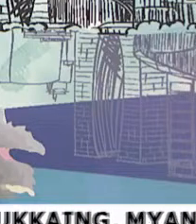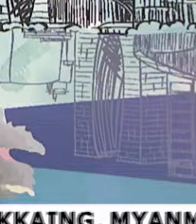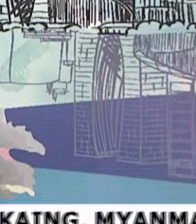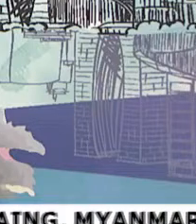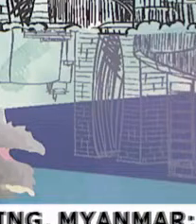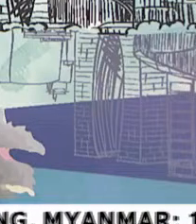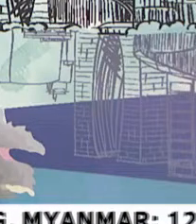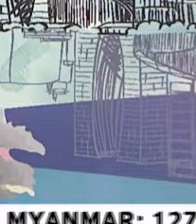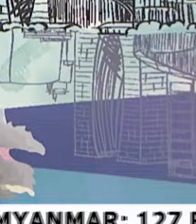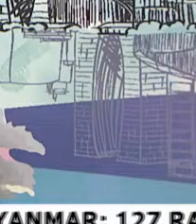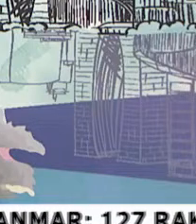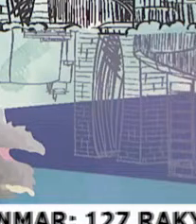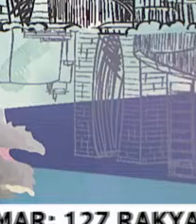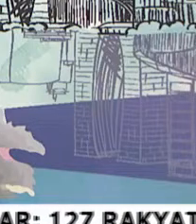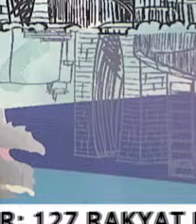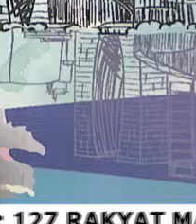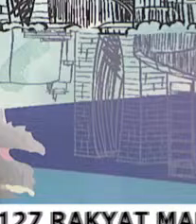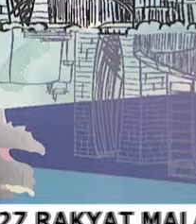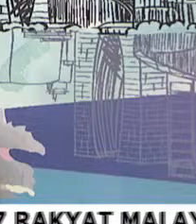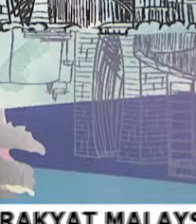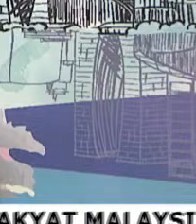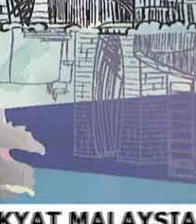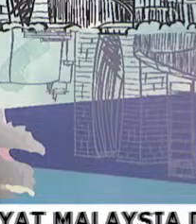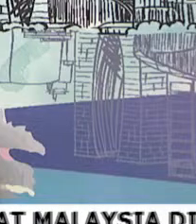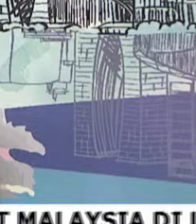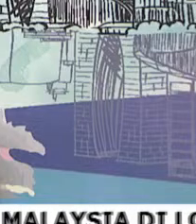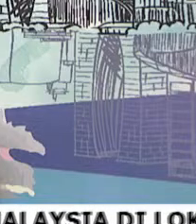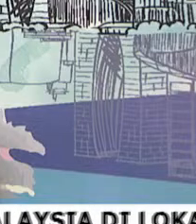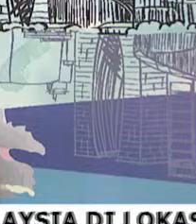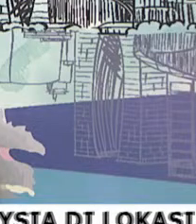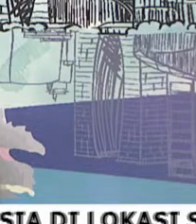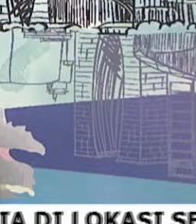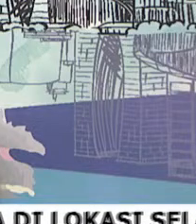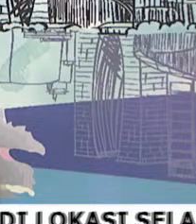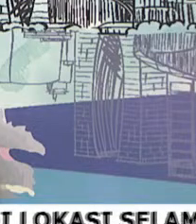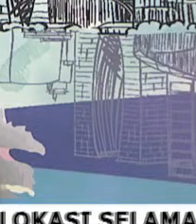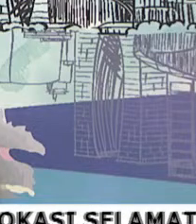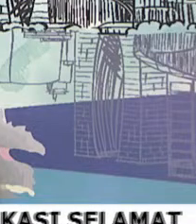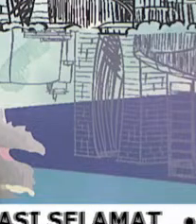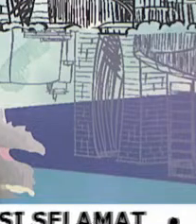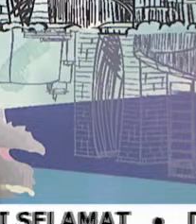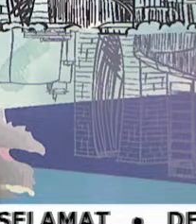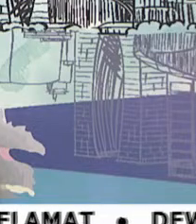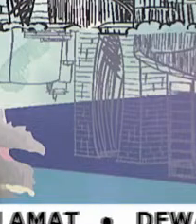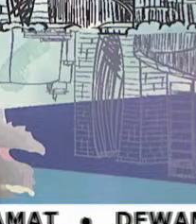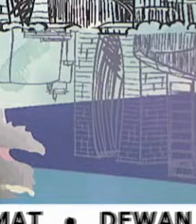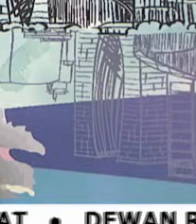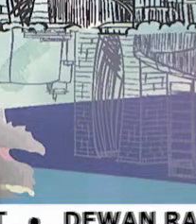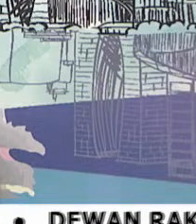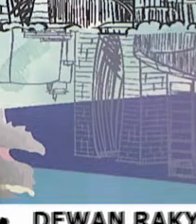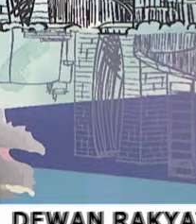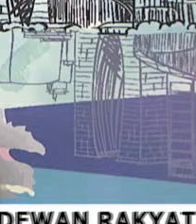perkembangan-perkembangan berita parlimen di saluran kami di berita rtm dan sudah tentu hari ini juga akan memberi tumpuan kepada beberapa Rang